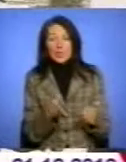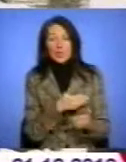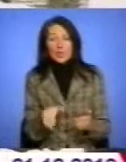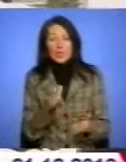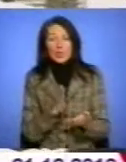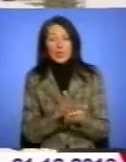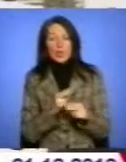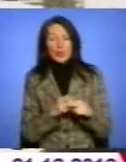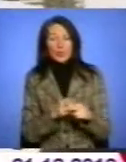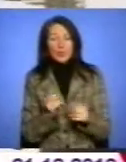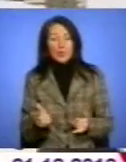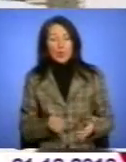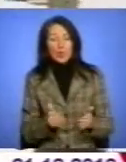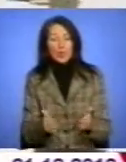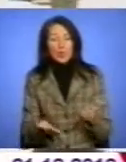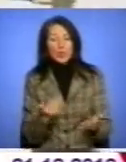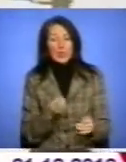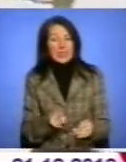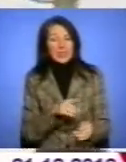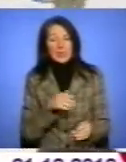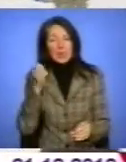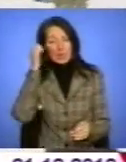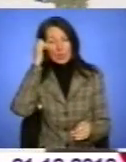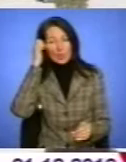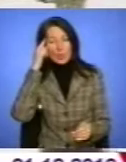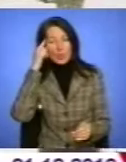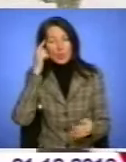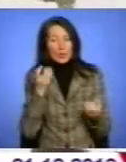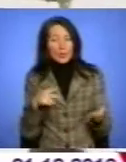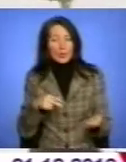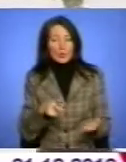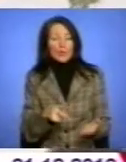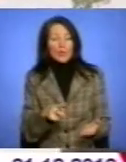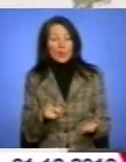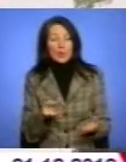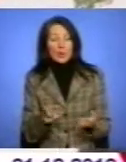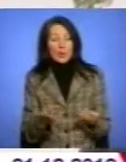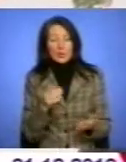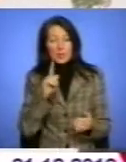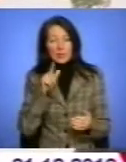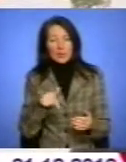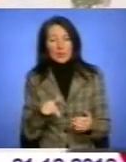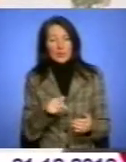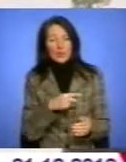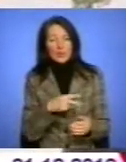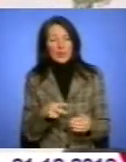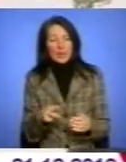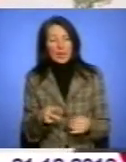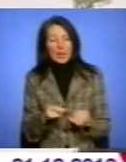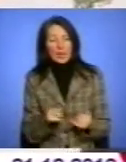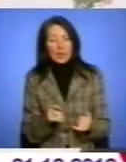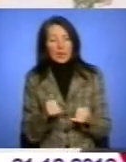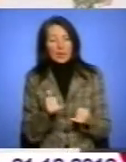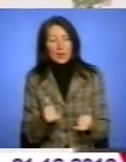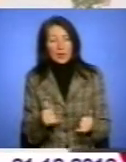шляху. Ну, якщо чесно, навіть над тим не задумувалася. Просто йду, напевно, так на удачу, знаєте. Але, судячи з бурульок,